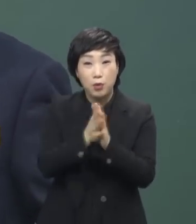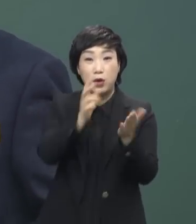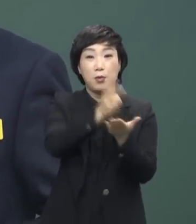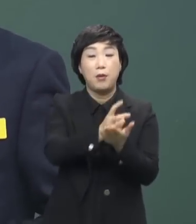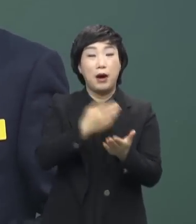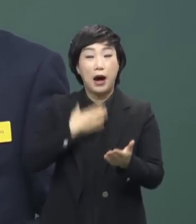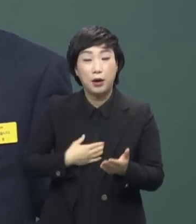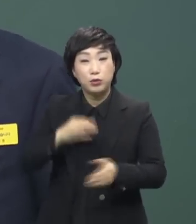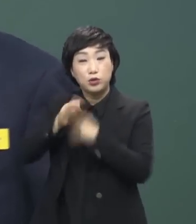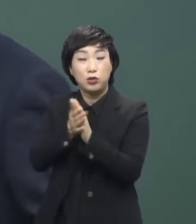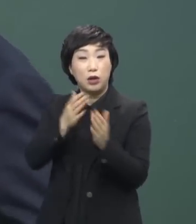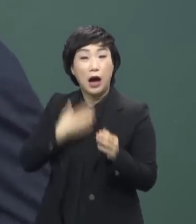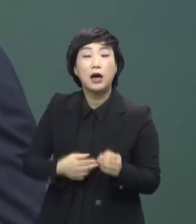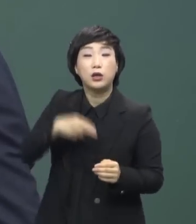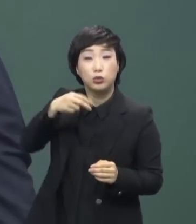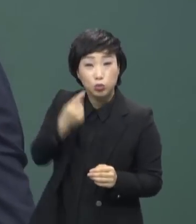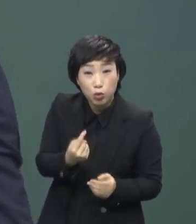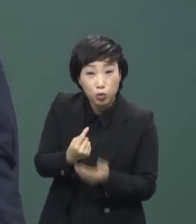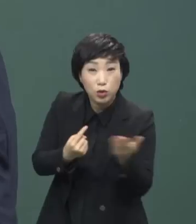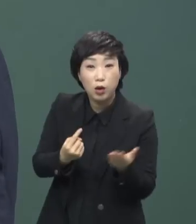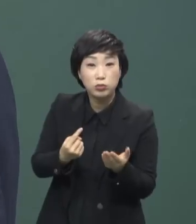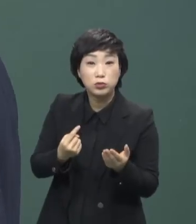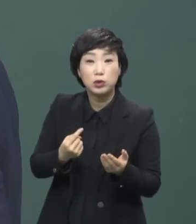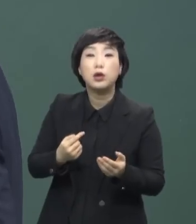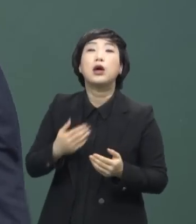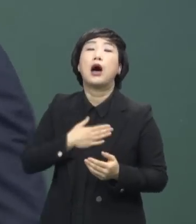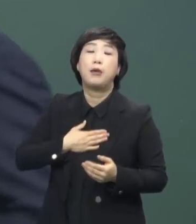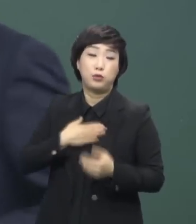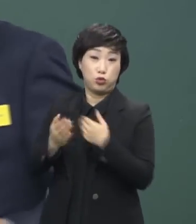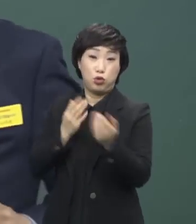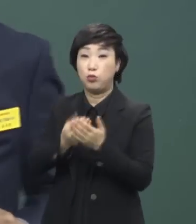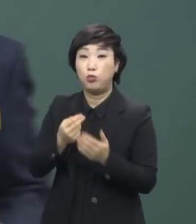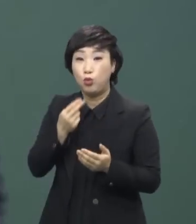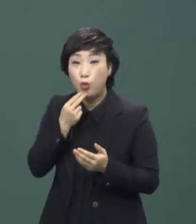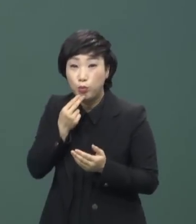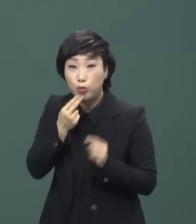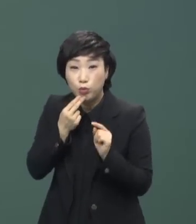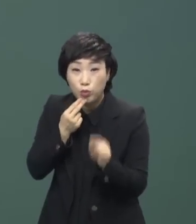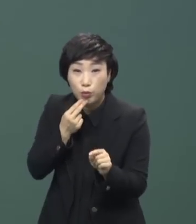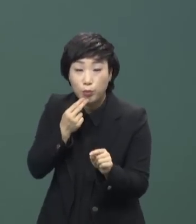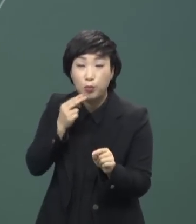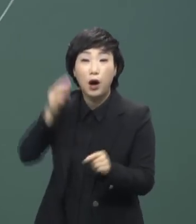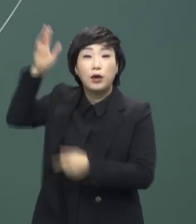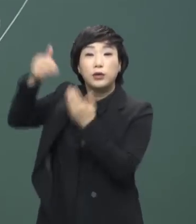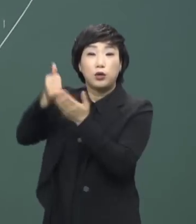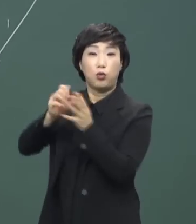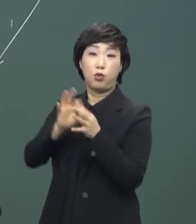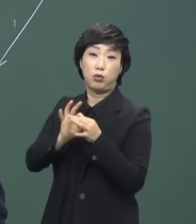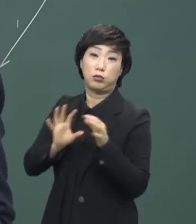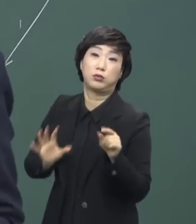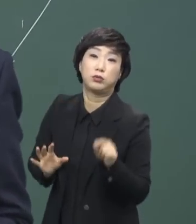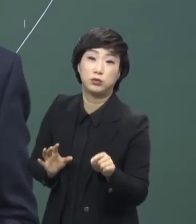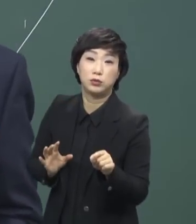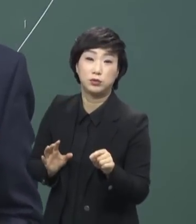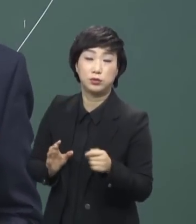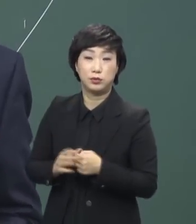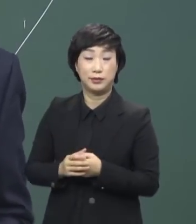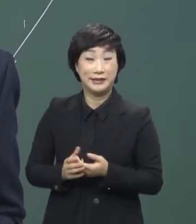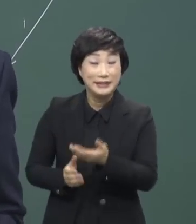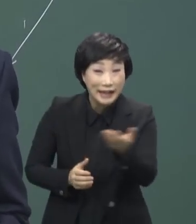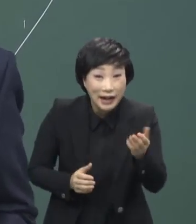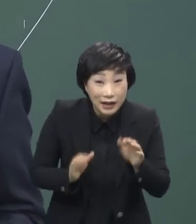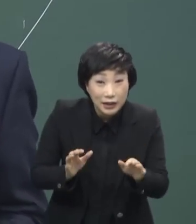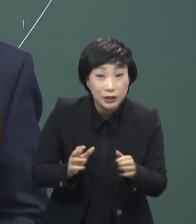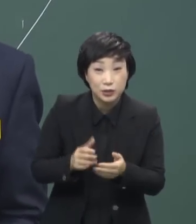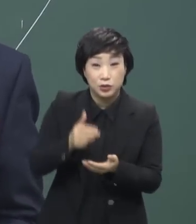알고 성경을 아무리 알아도 정적으로 체험을 못하면 하나님과 무슨 상관이 있어? 너희가 내